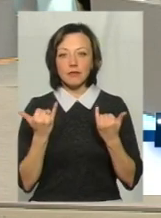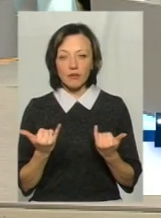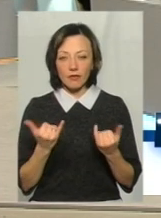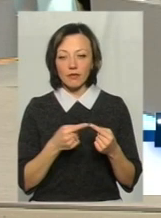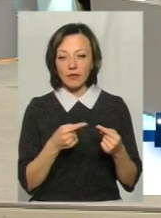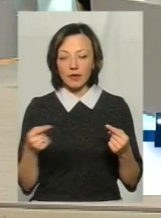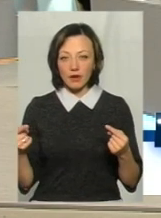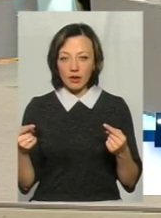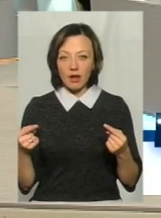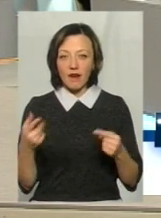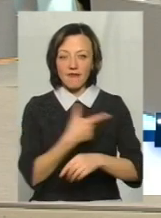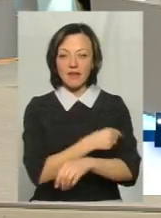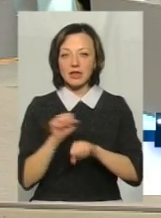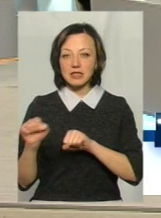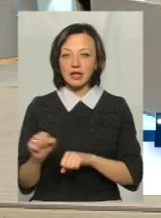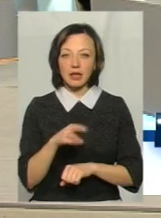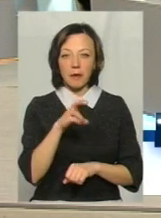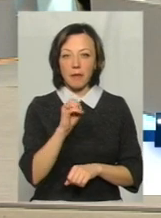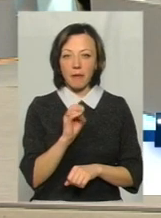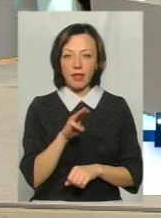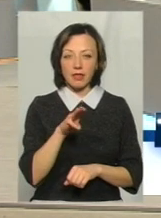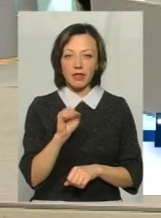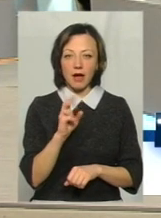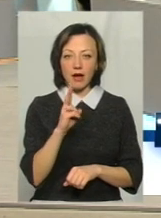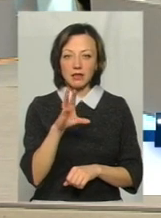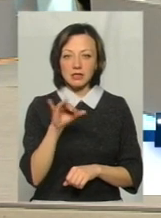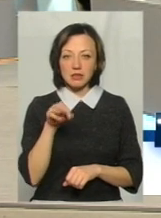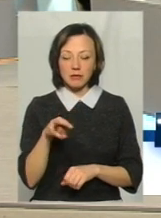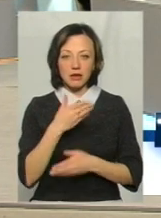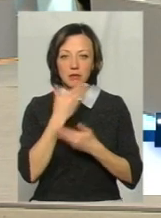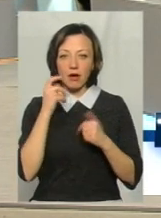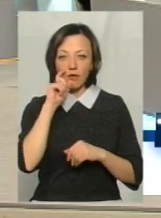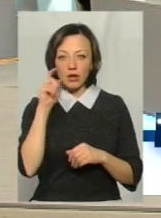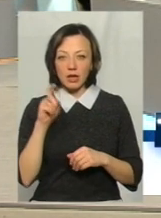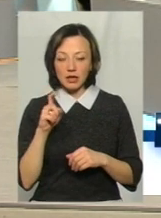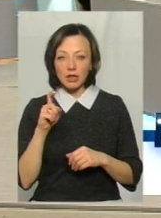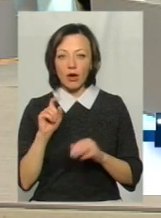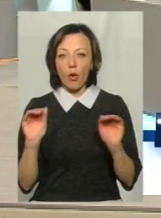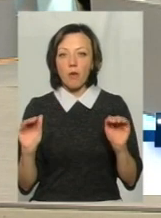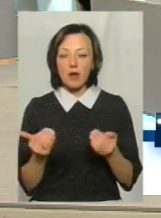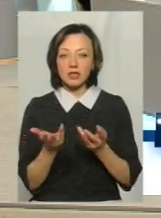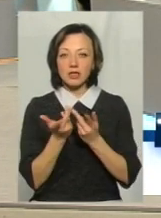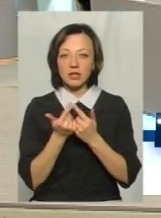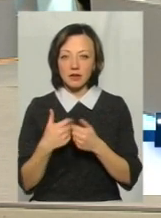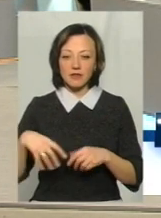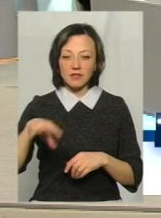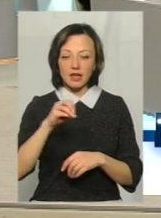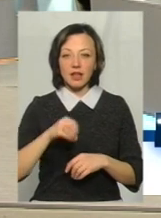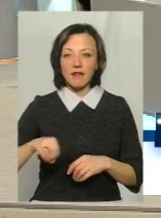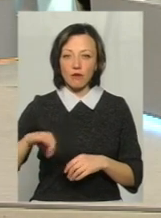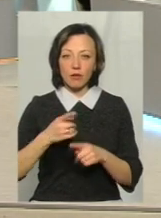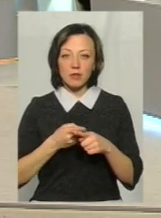час вакцини Пентаксим немає не в Україні, я вже про це говорила неодноразово, її обмежена кількість в усій Європі.